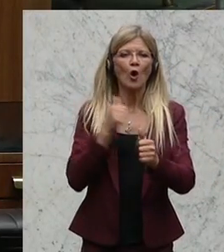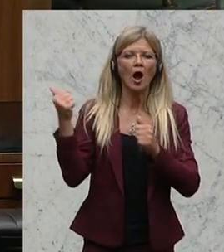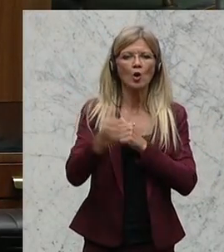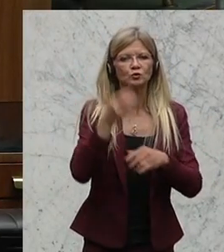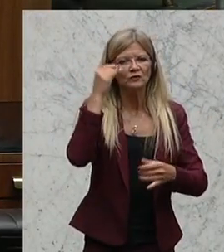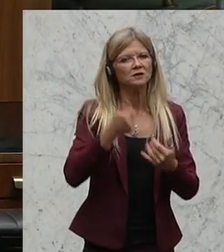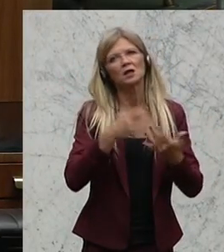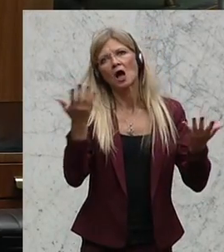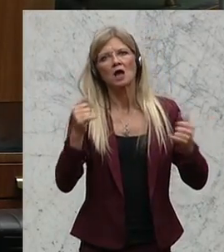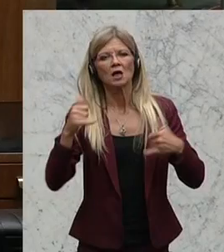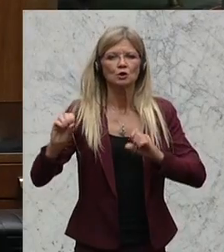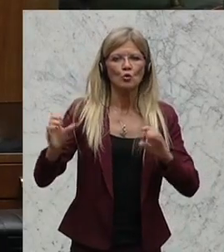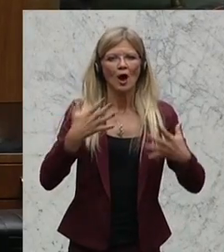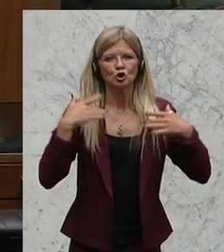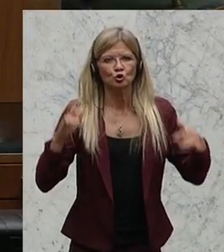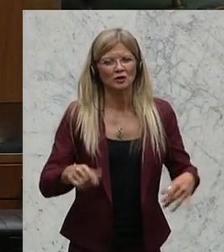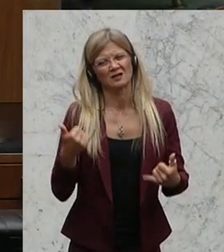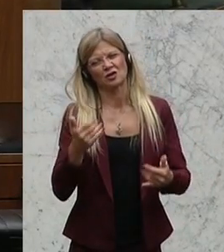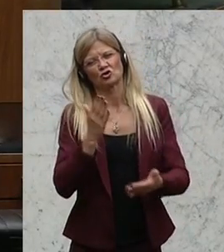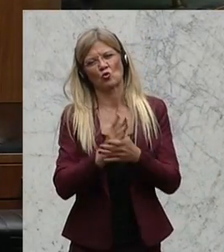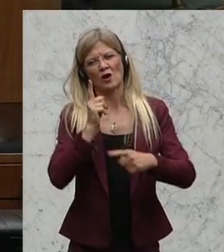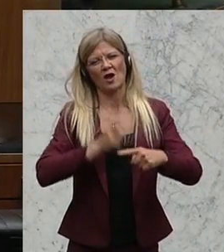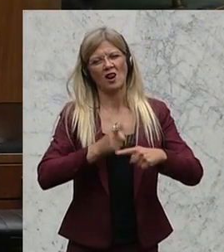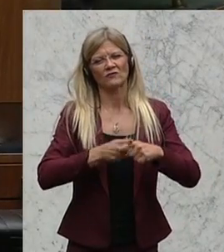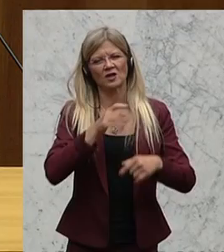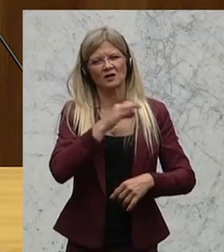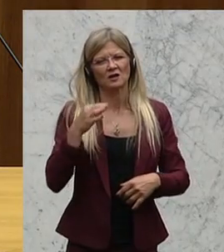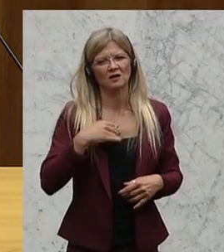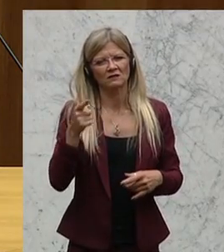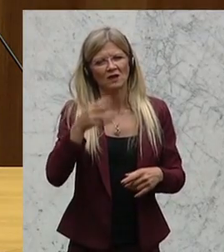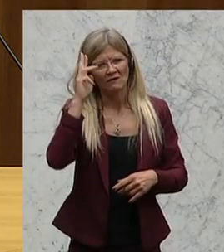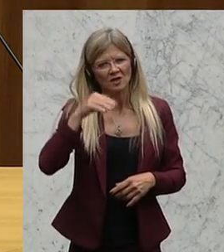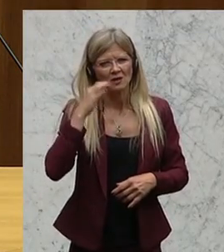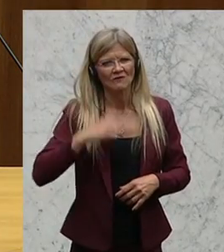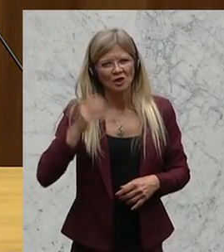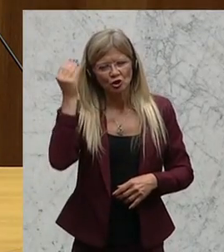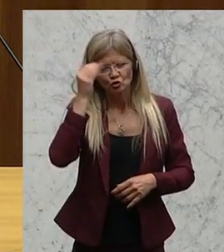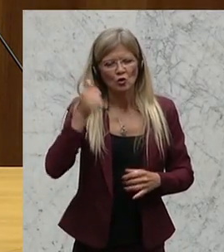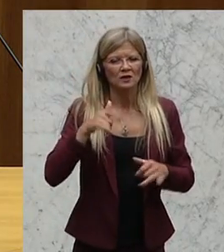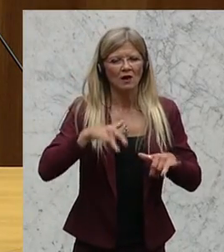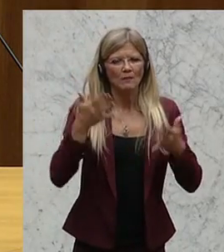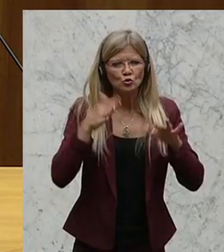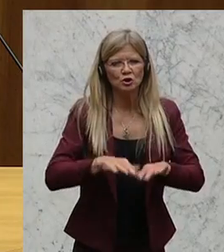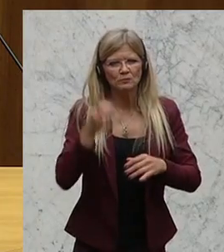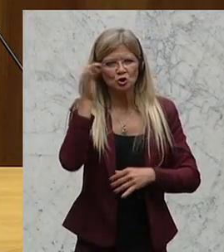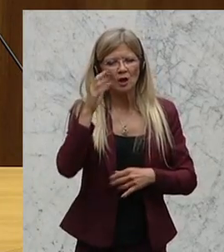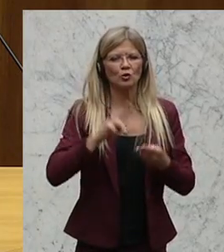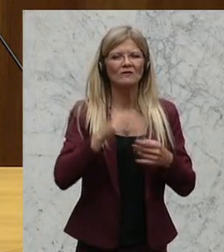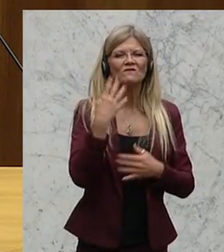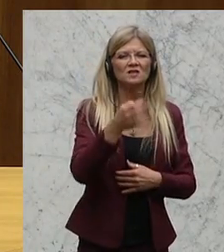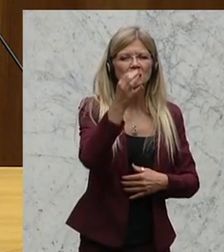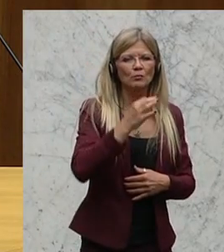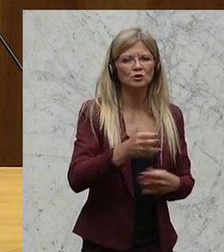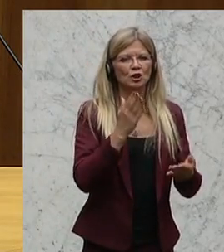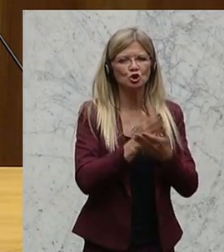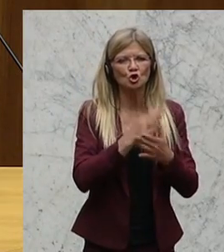schon die Hälfte der Kinder in Wiener Pflichtschulen, wo die Hälfte eben muslimischen Glaubens ist. Wir haben 40% Kinder in den österreichischen Pflichtschulen nicht